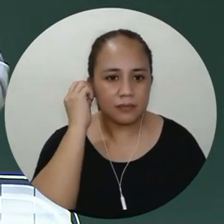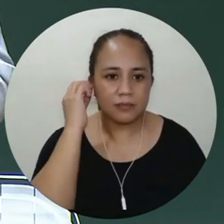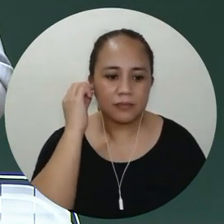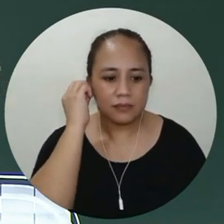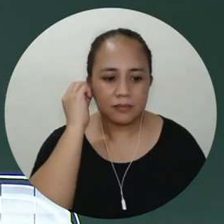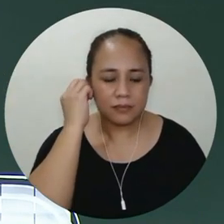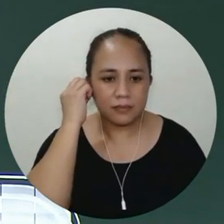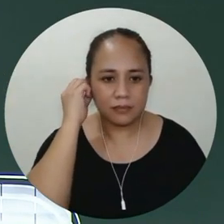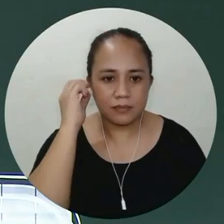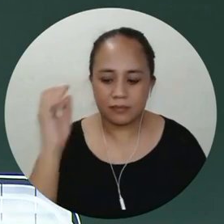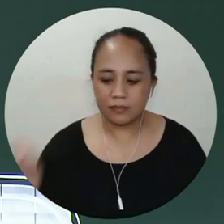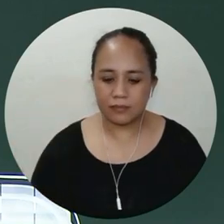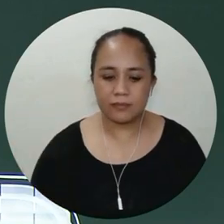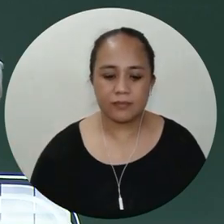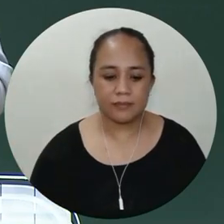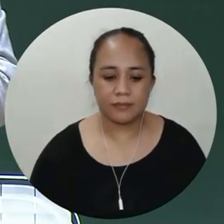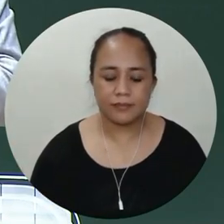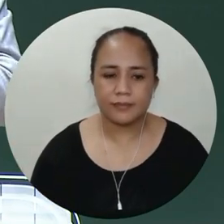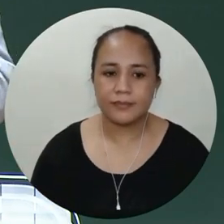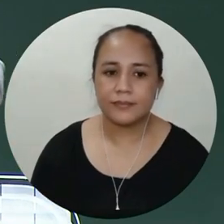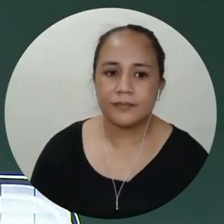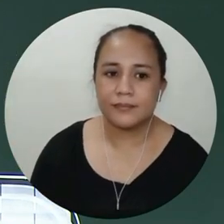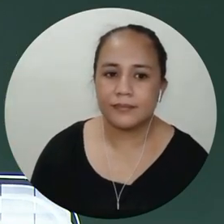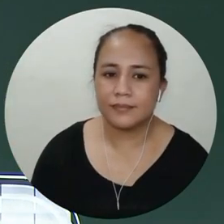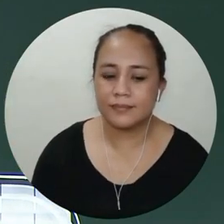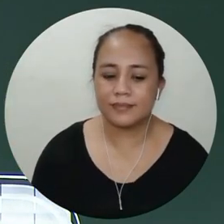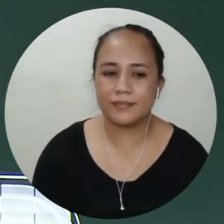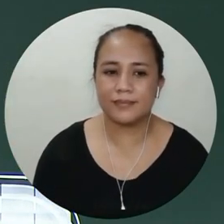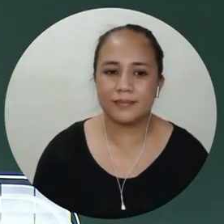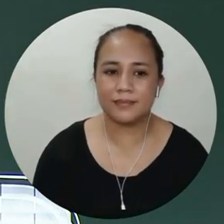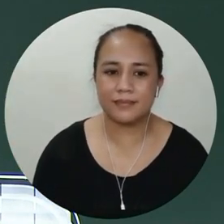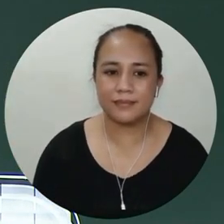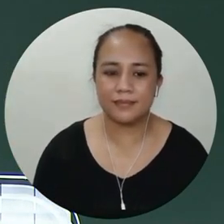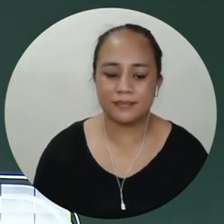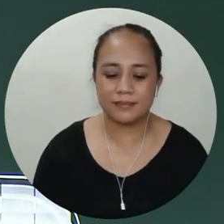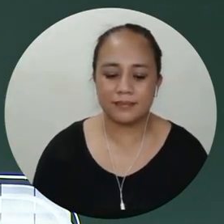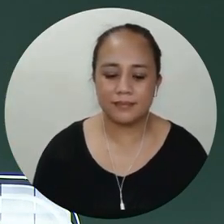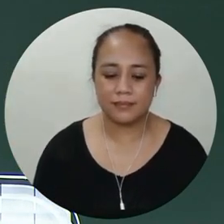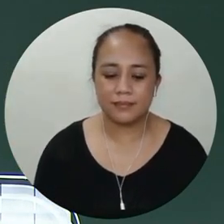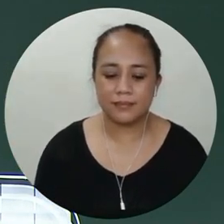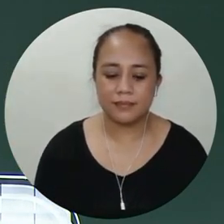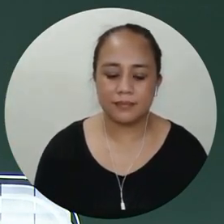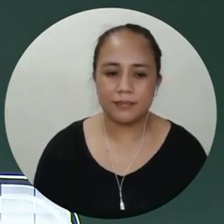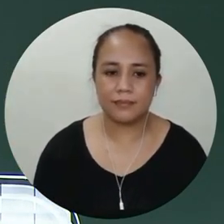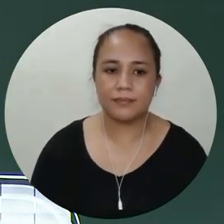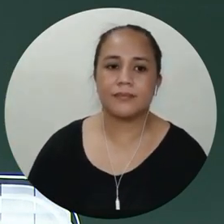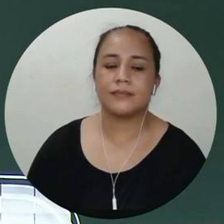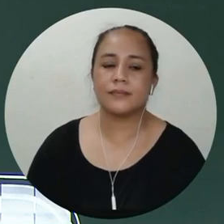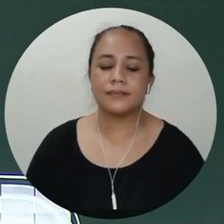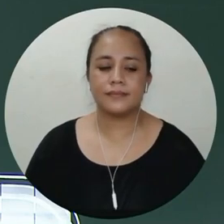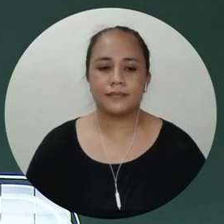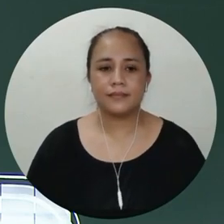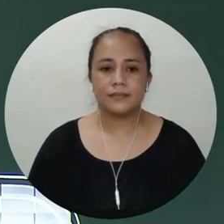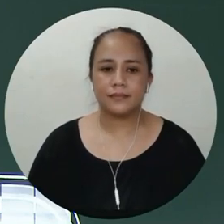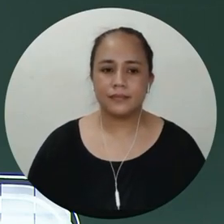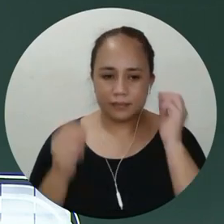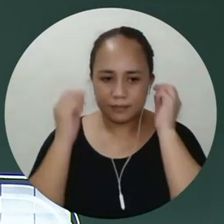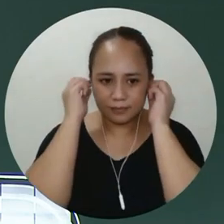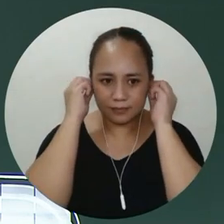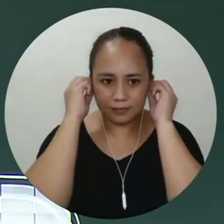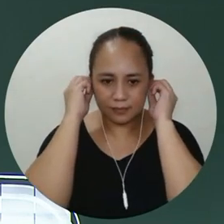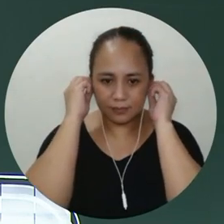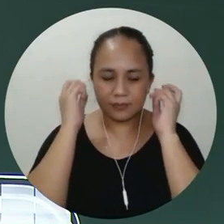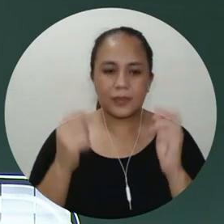would go around for Busan evangelism. 그래 하나님이 저를 얼마나 기뻐하셨대 막 축복을. And because God was so pleased with me, He poured